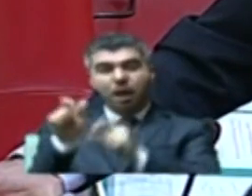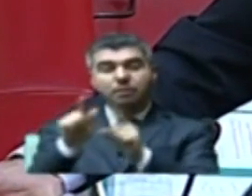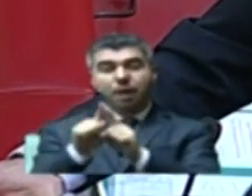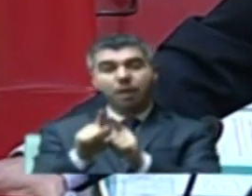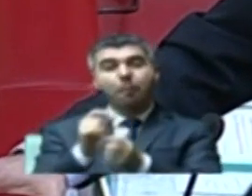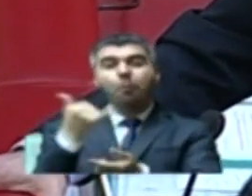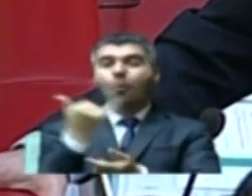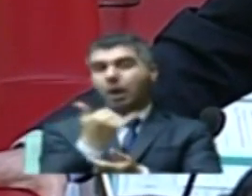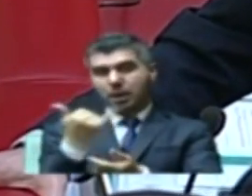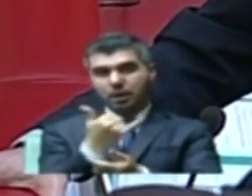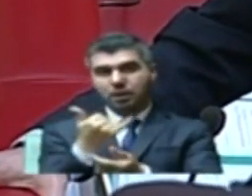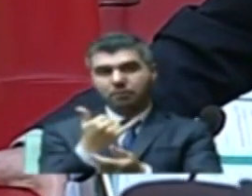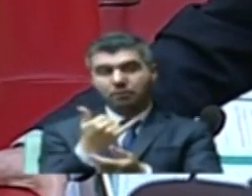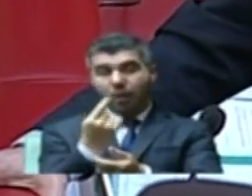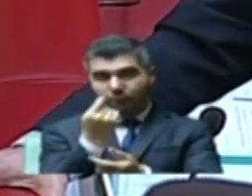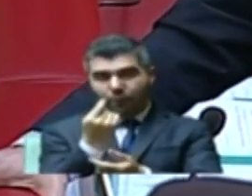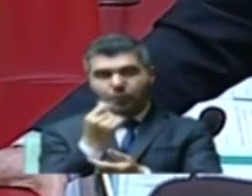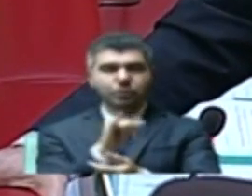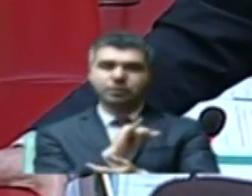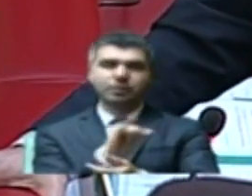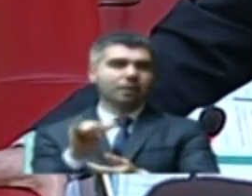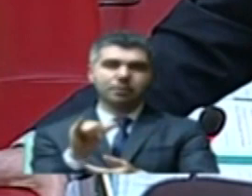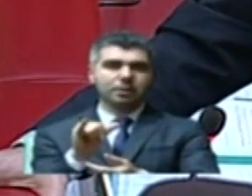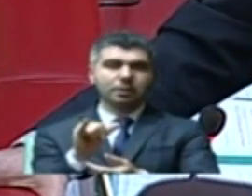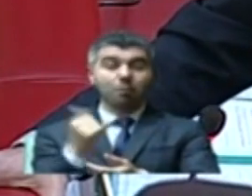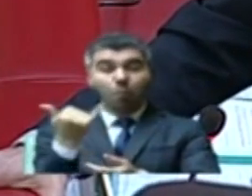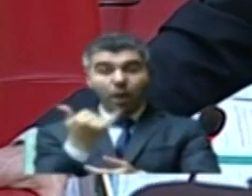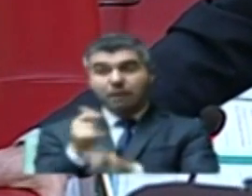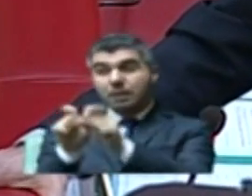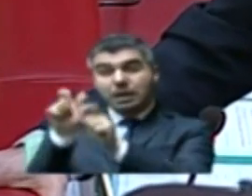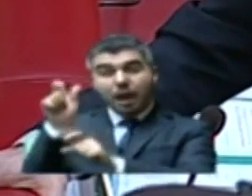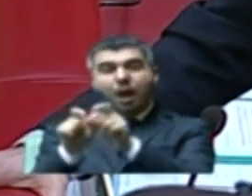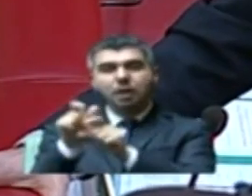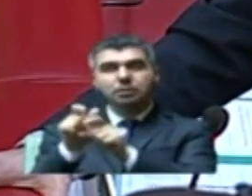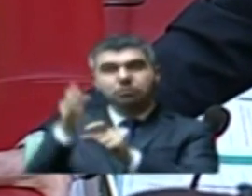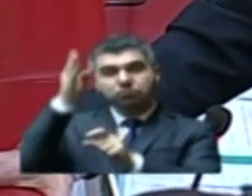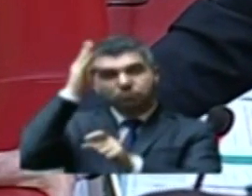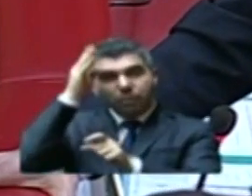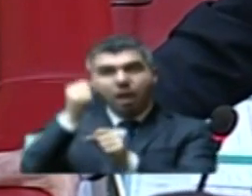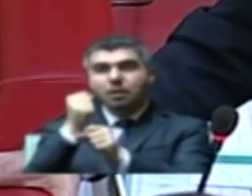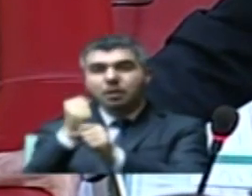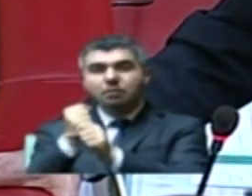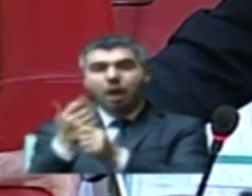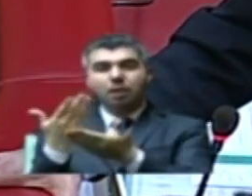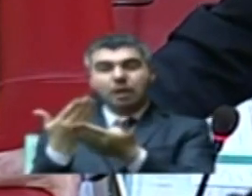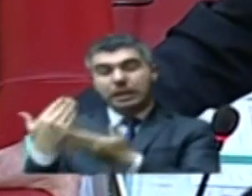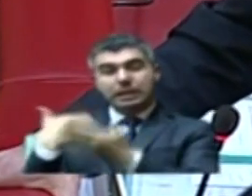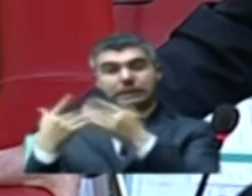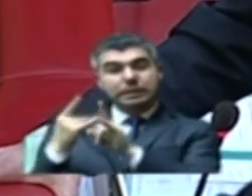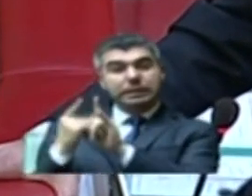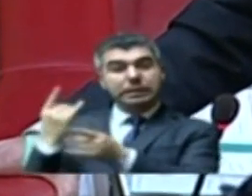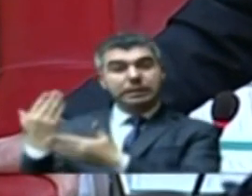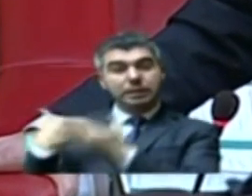ماشي المهم هما الفلوس أو الإمكانيات المالية، هو الرصيد المعرفي، تراكم تجارب،